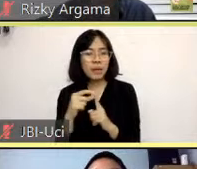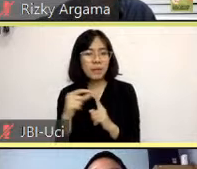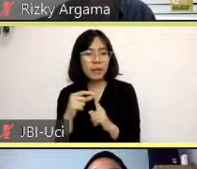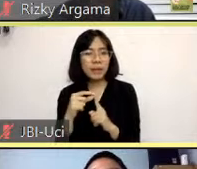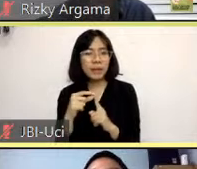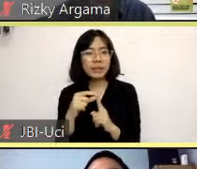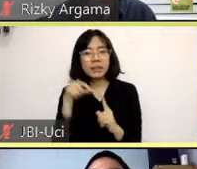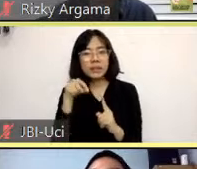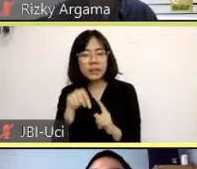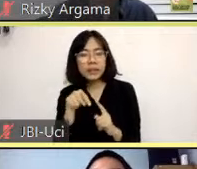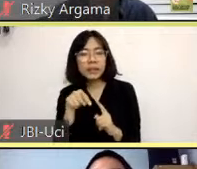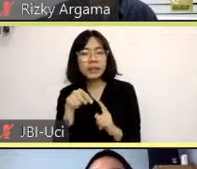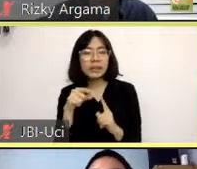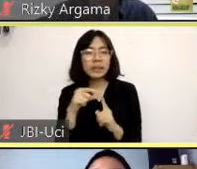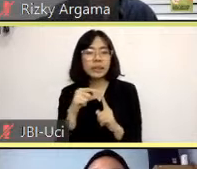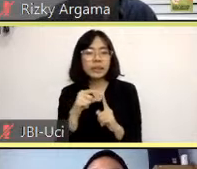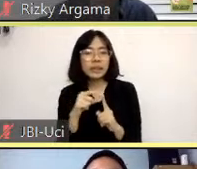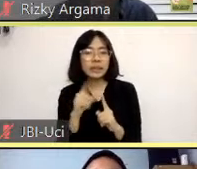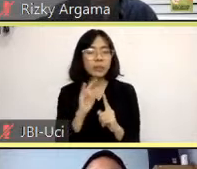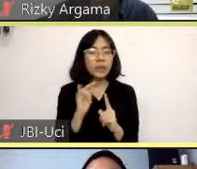nggak serta-merta kita datang